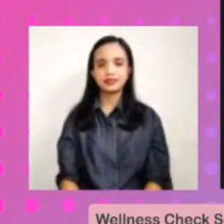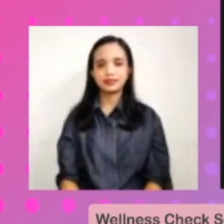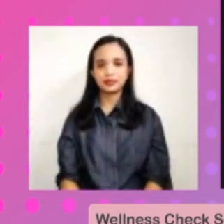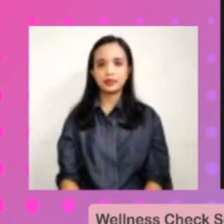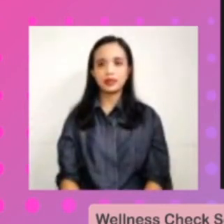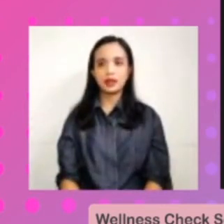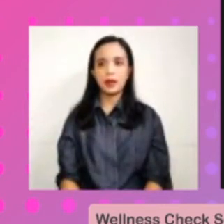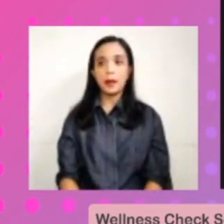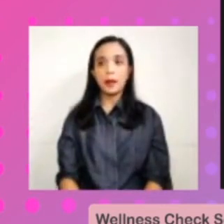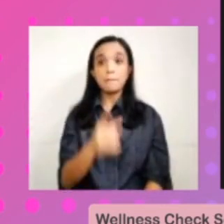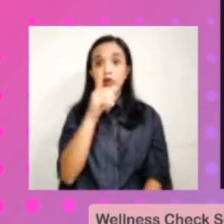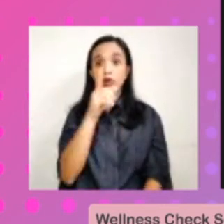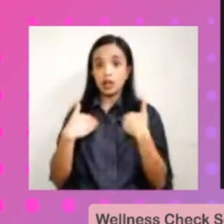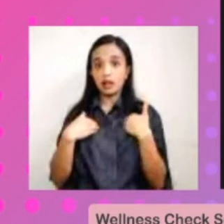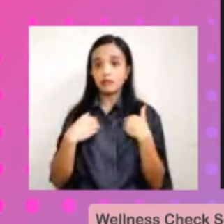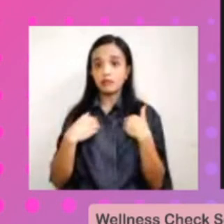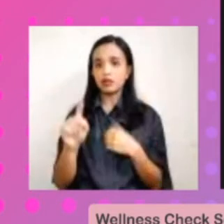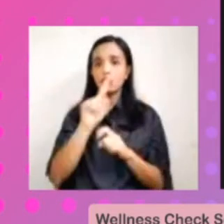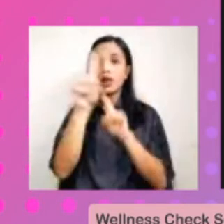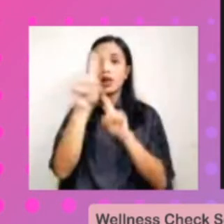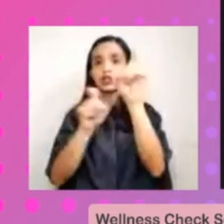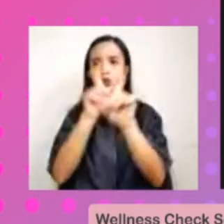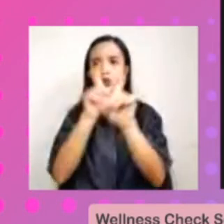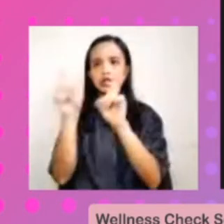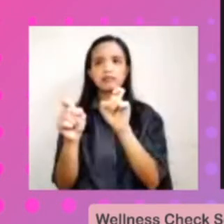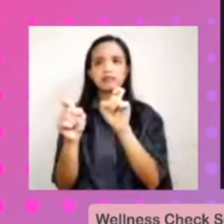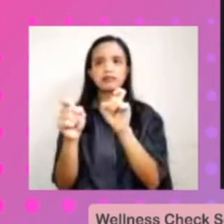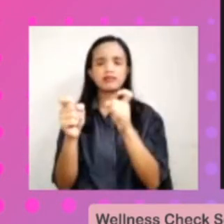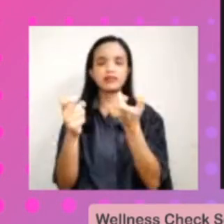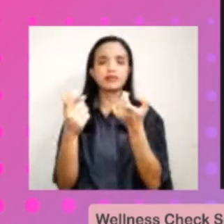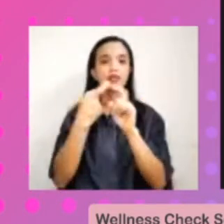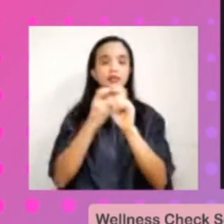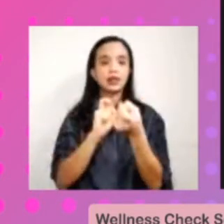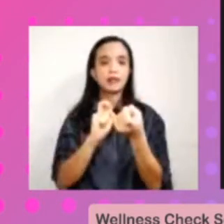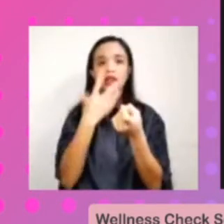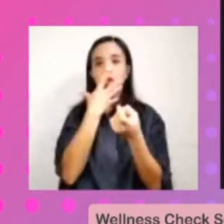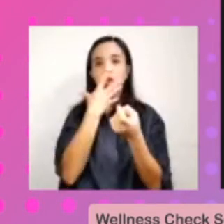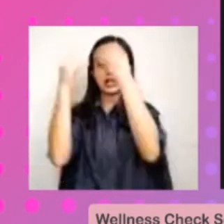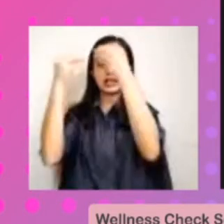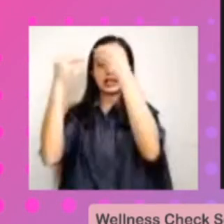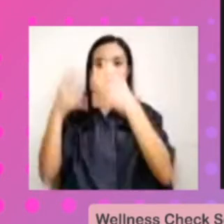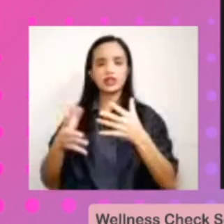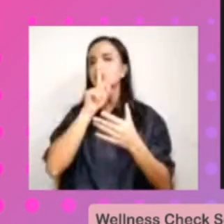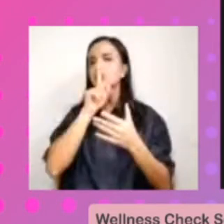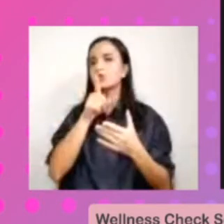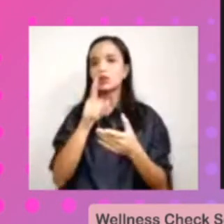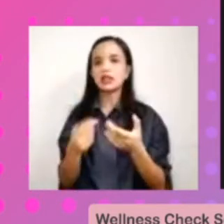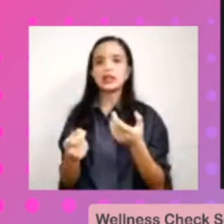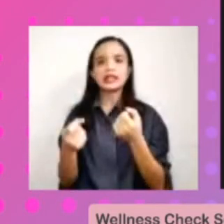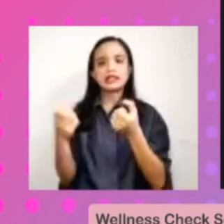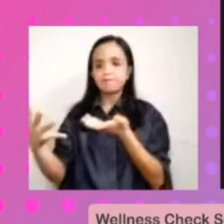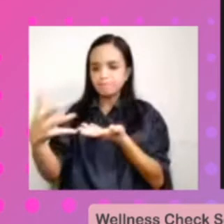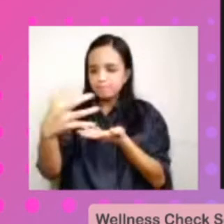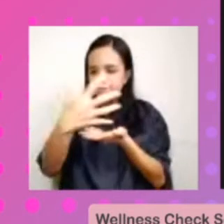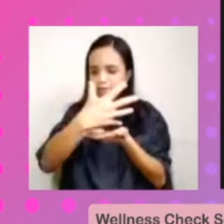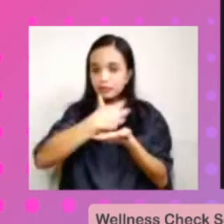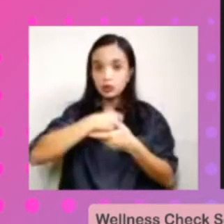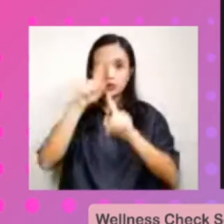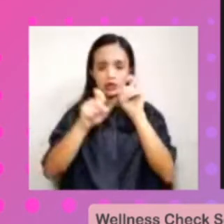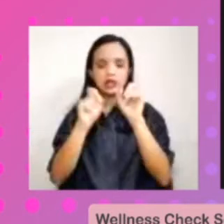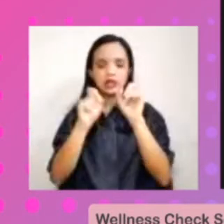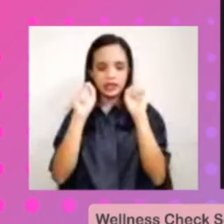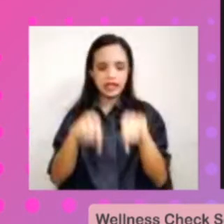no, sinamahan niyo po kami para sa ating Wellness Check episode ngayong umaga. Okay,